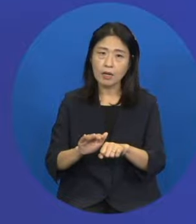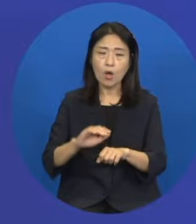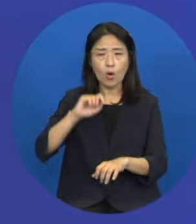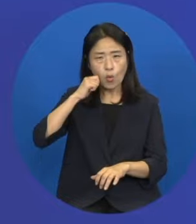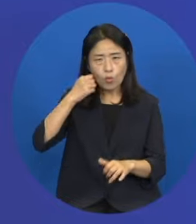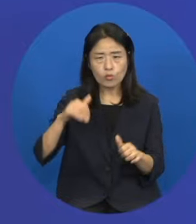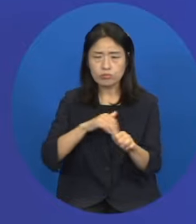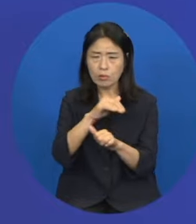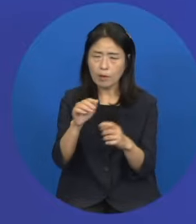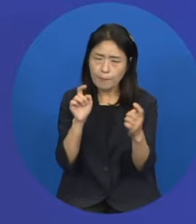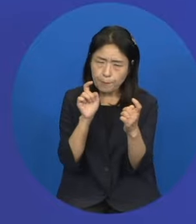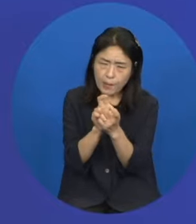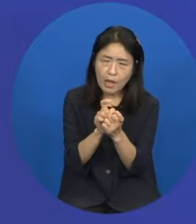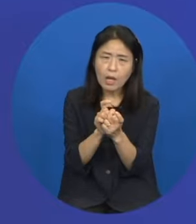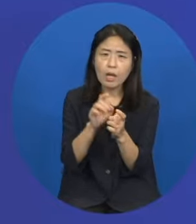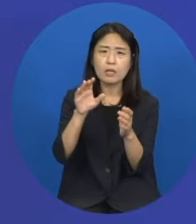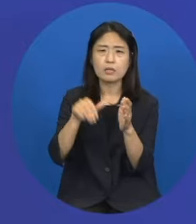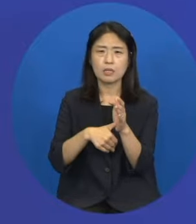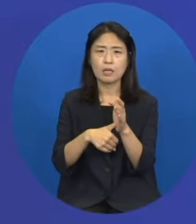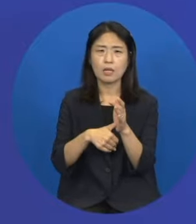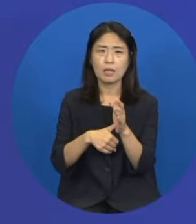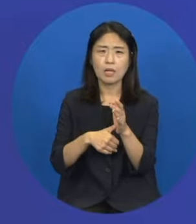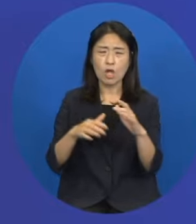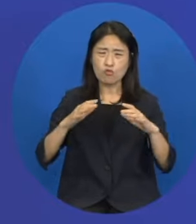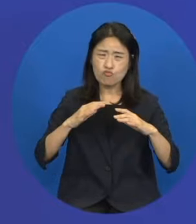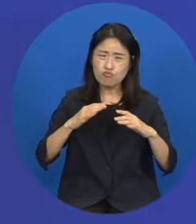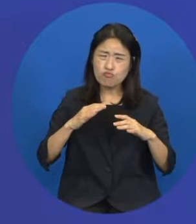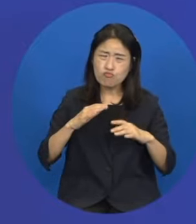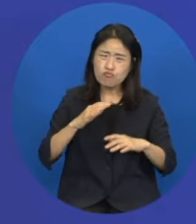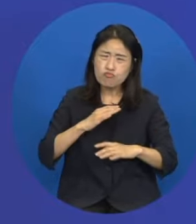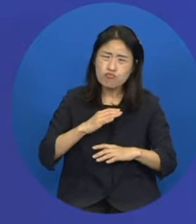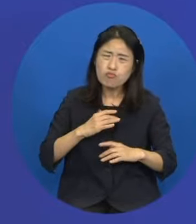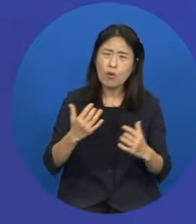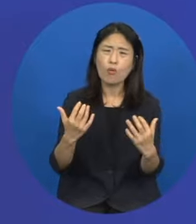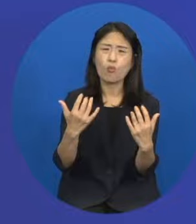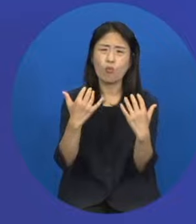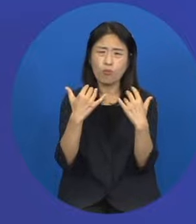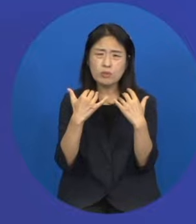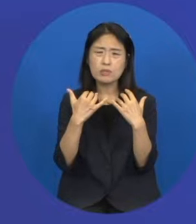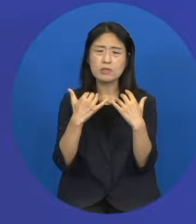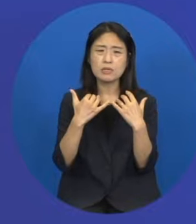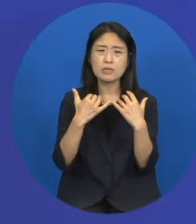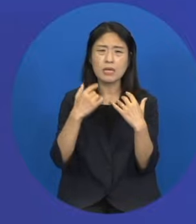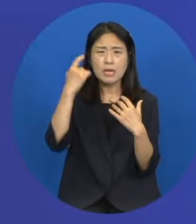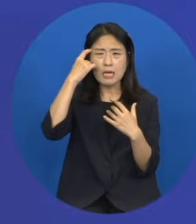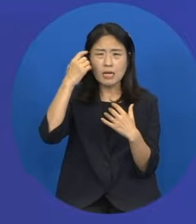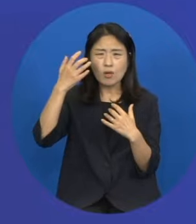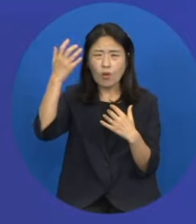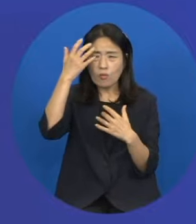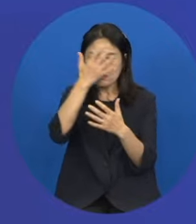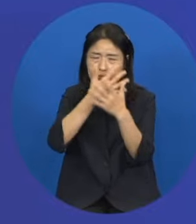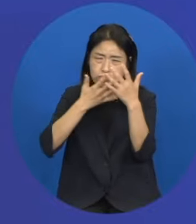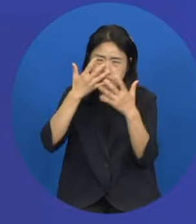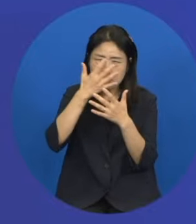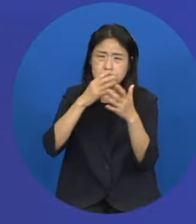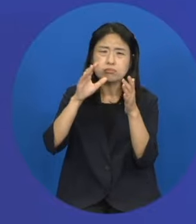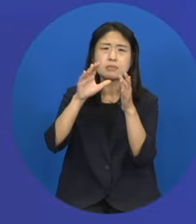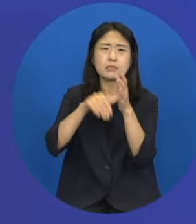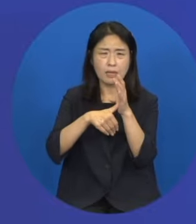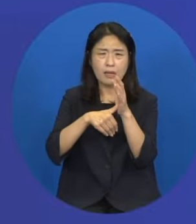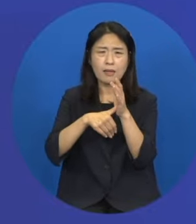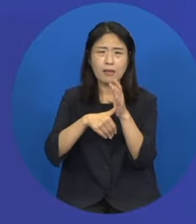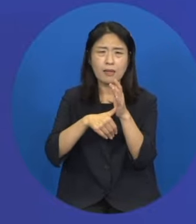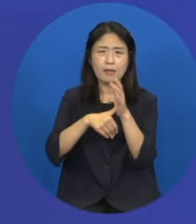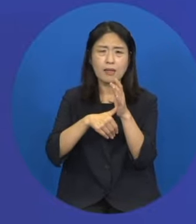상황이 닥치면 또 두려움이 밀려오고 그 두려움 때문에 영적인 눈이 가려져서 제대로 보지 못한다는 거예요.